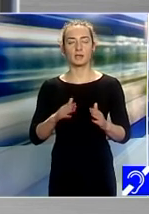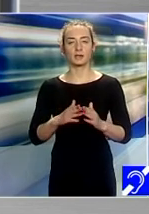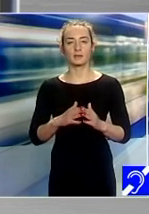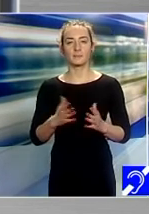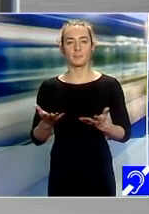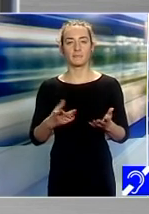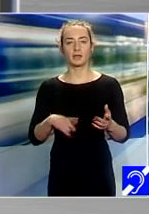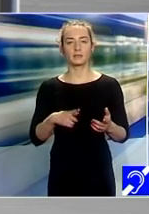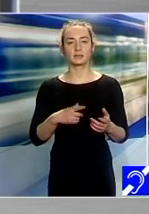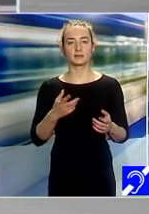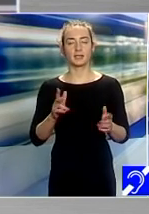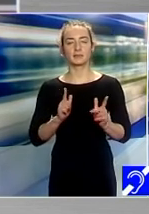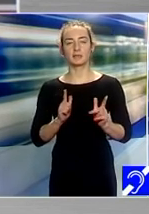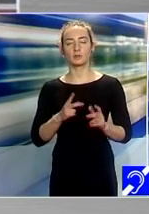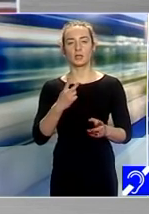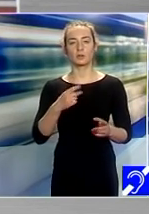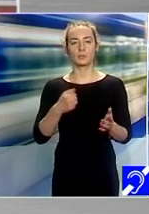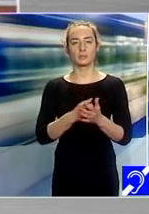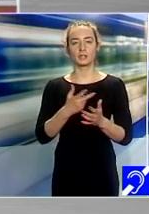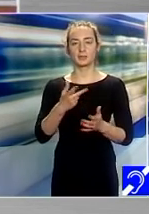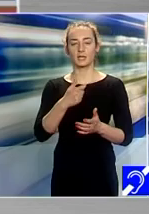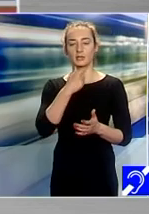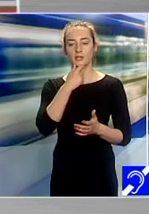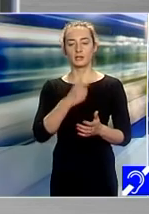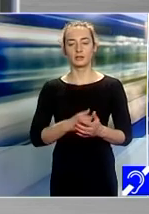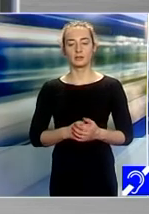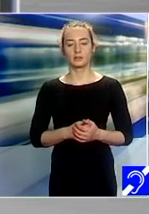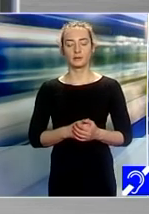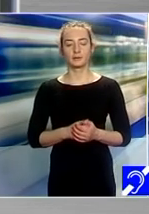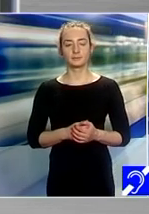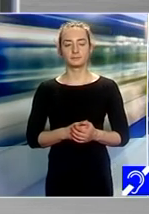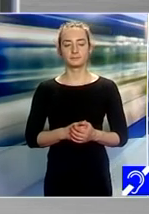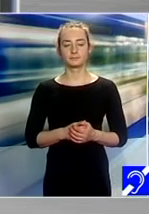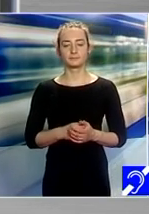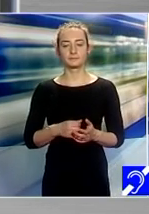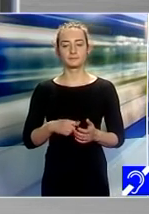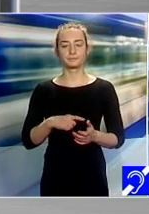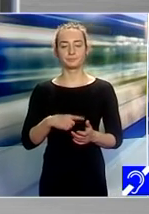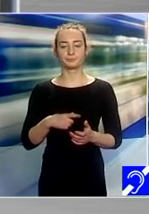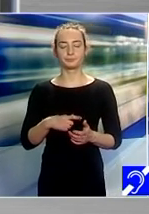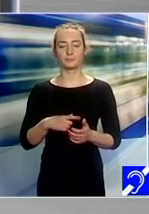2 la 3 ani? Care stau de la 2 la 3 ani sunt